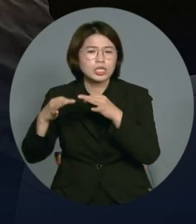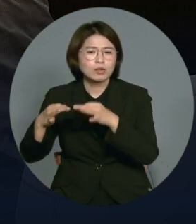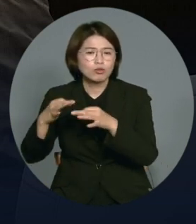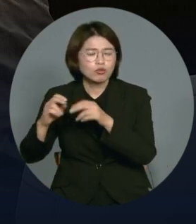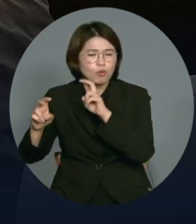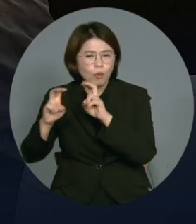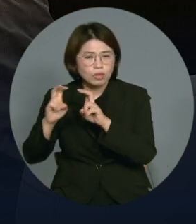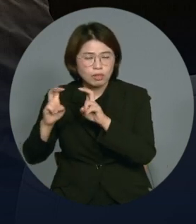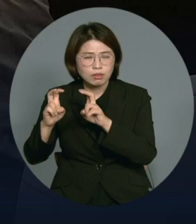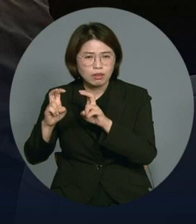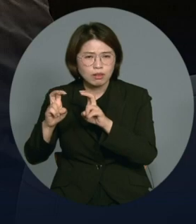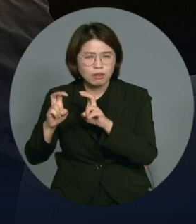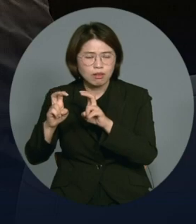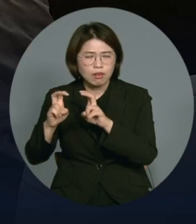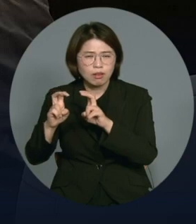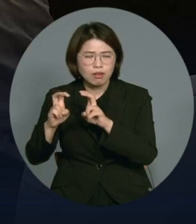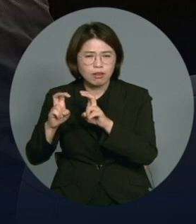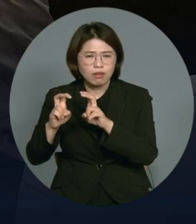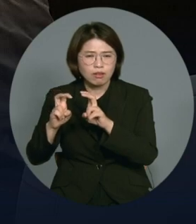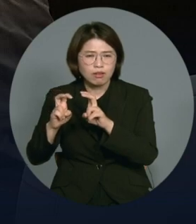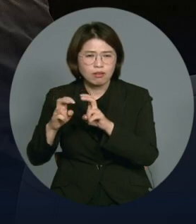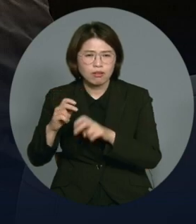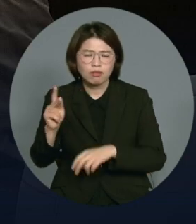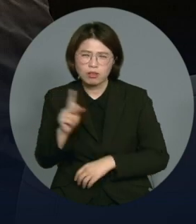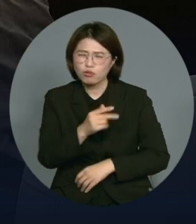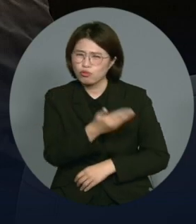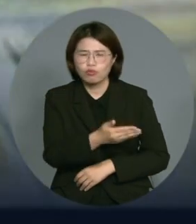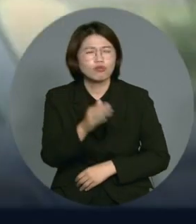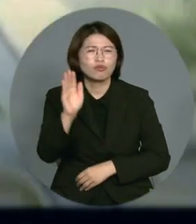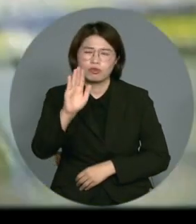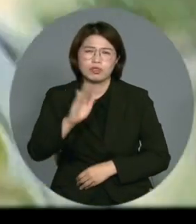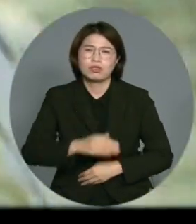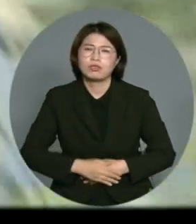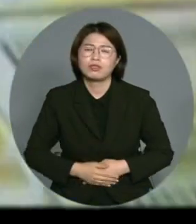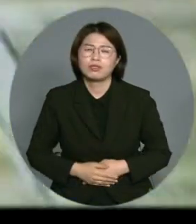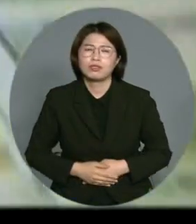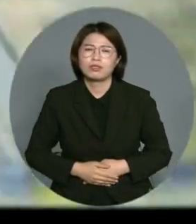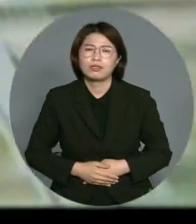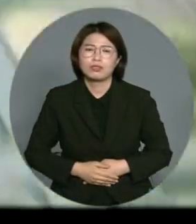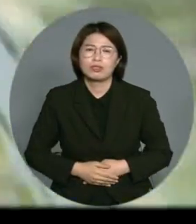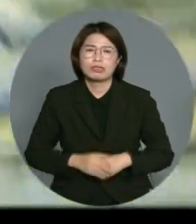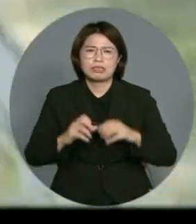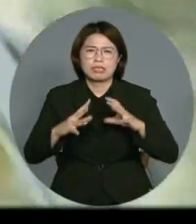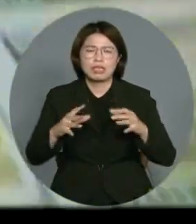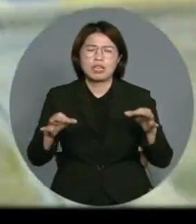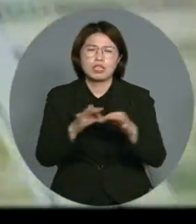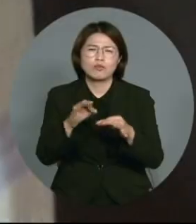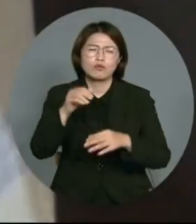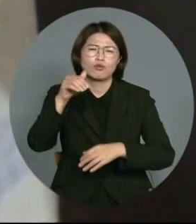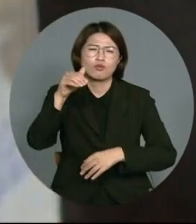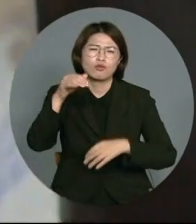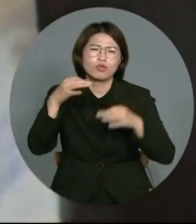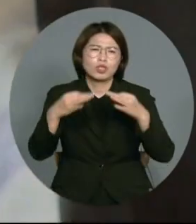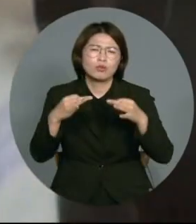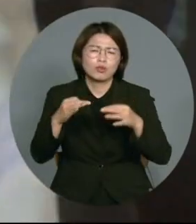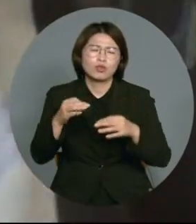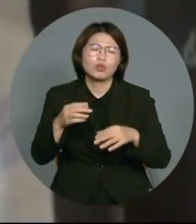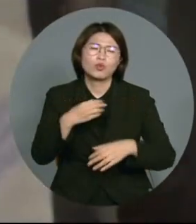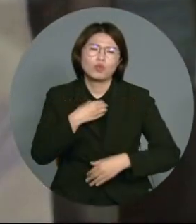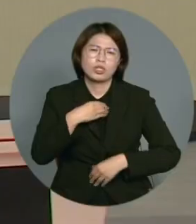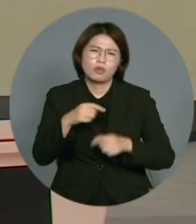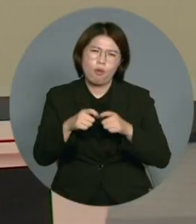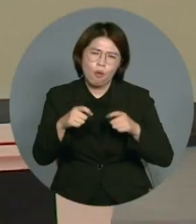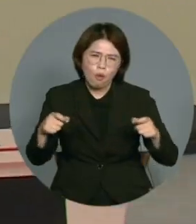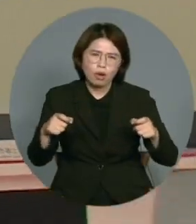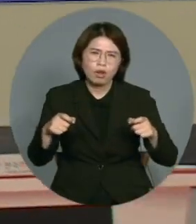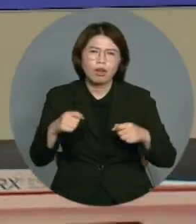일반 금융권 자체에서 이제 보지를 않고 있죠. 세계적 금융위기 장기화로 국내 경제도 신용